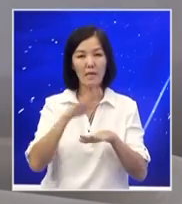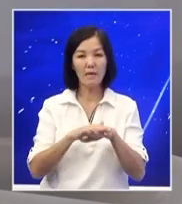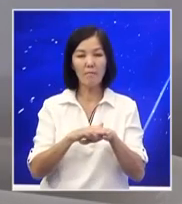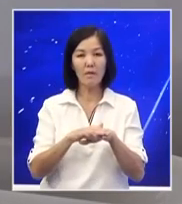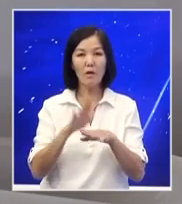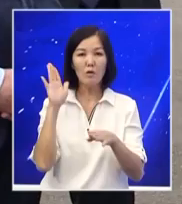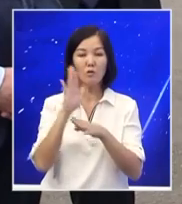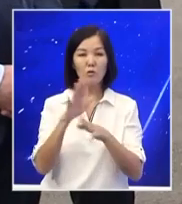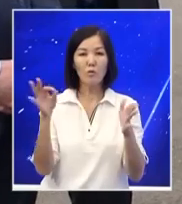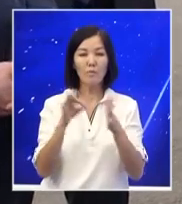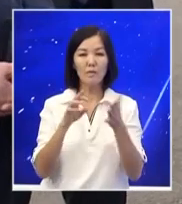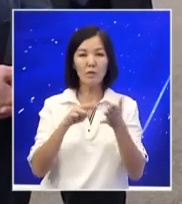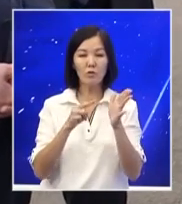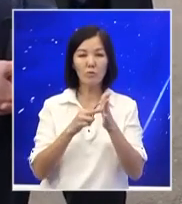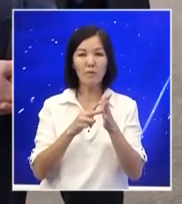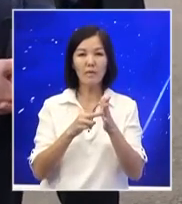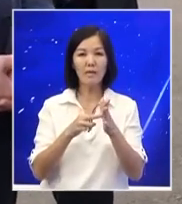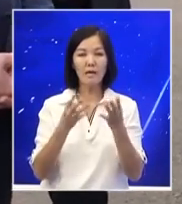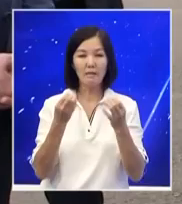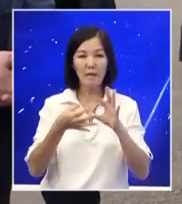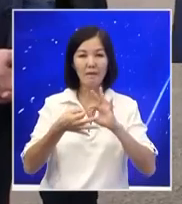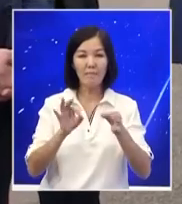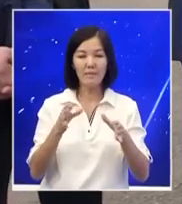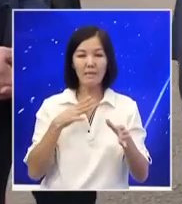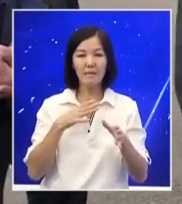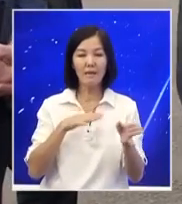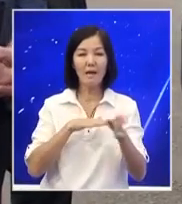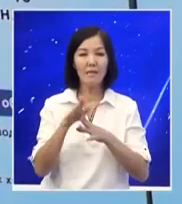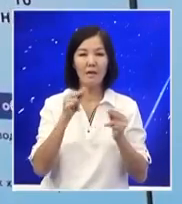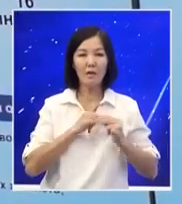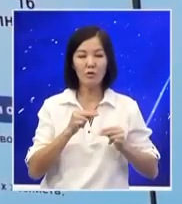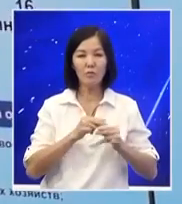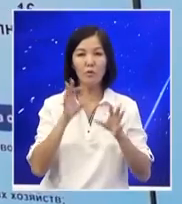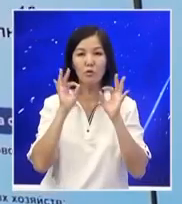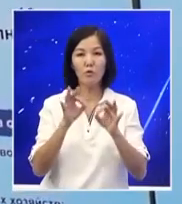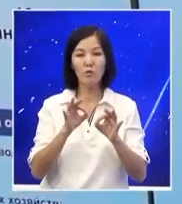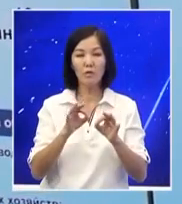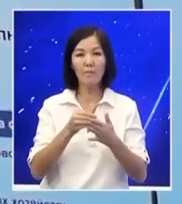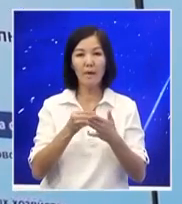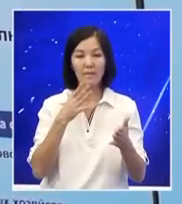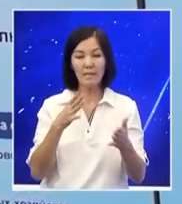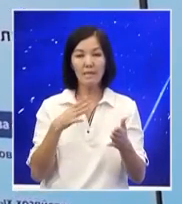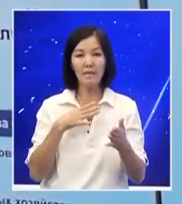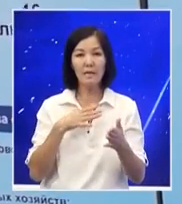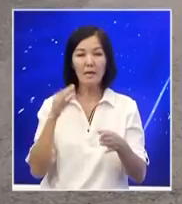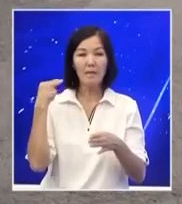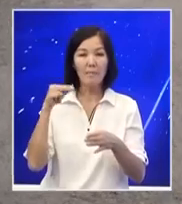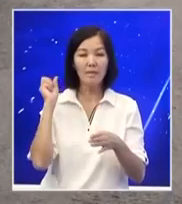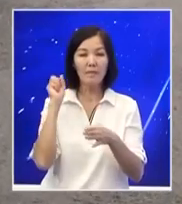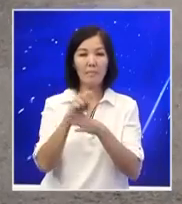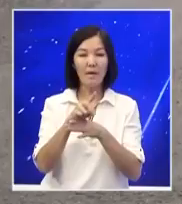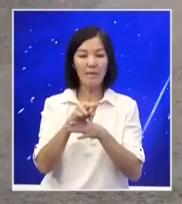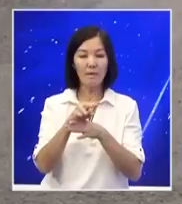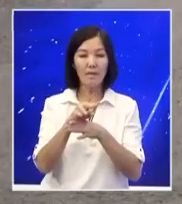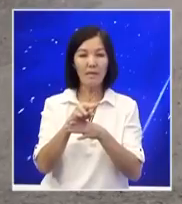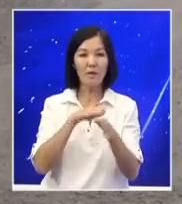жолдау жүктеген мақсат міндеттерді тағы бір пысықтады. Атқарылған жұмыстарға оң баға берді. Президент пәрмен берген межелерді